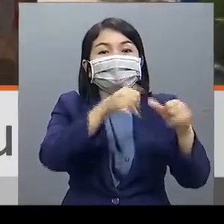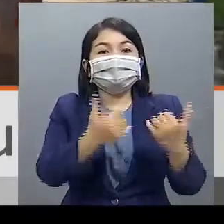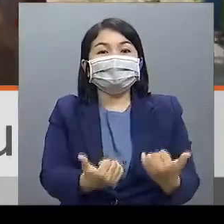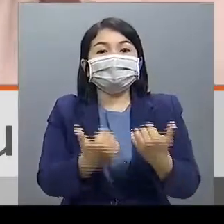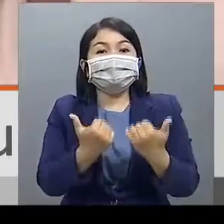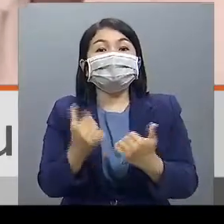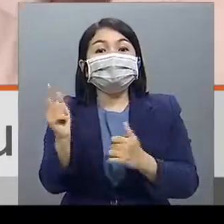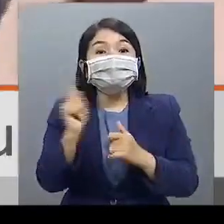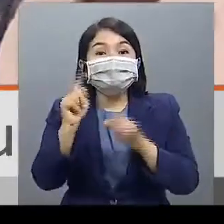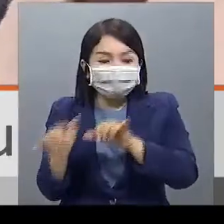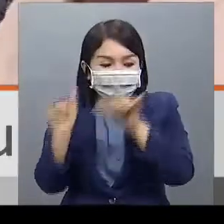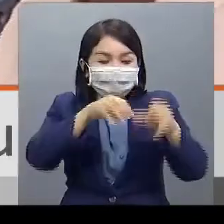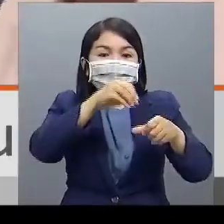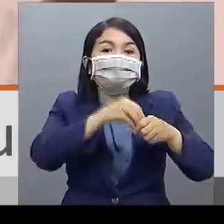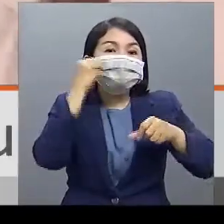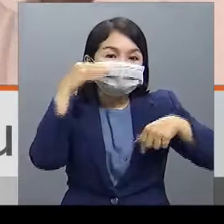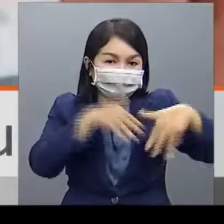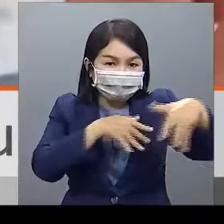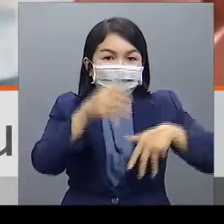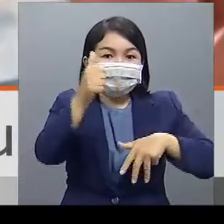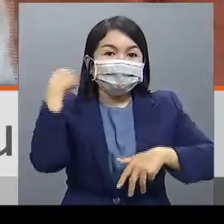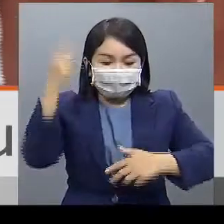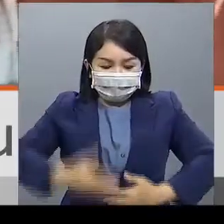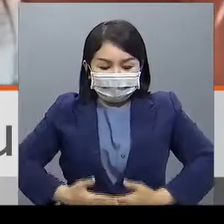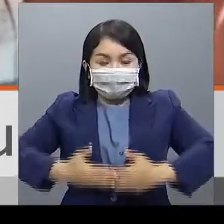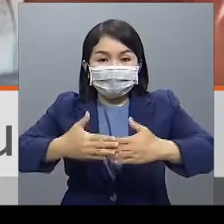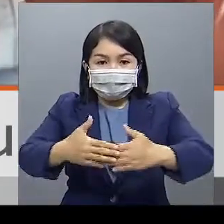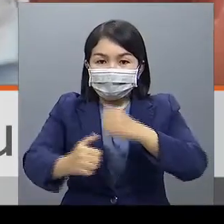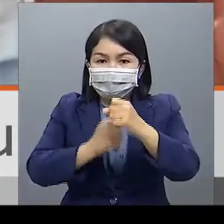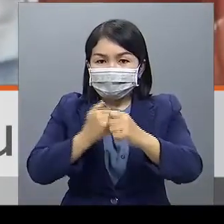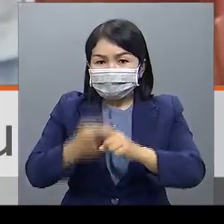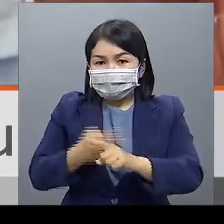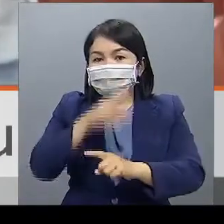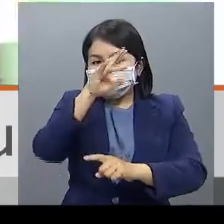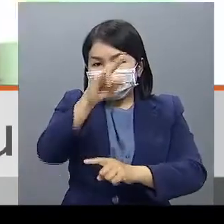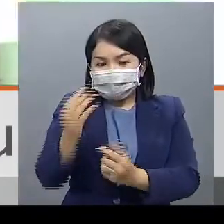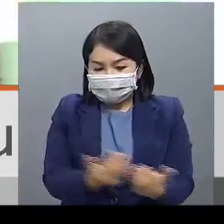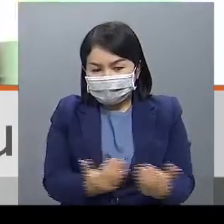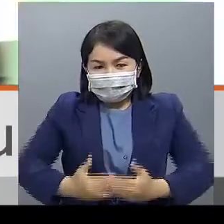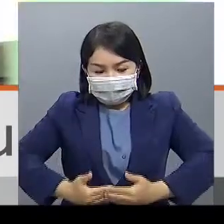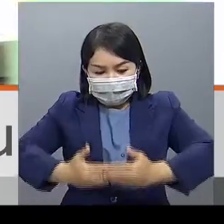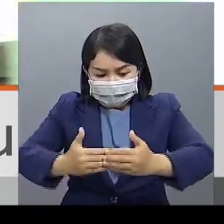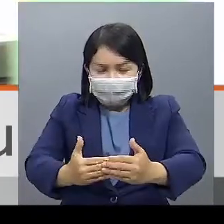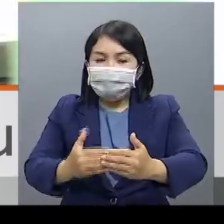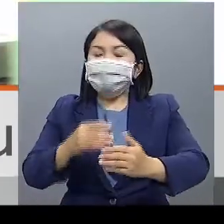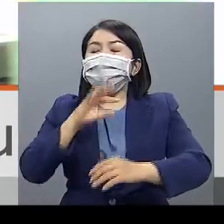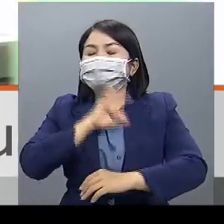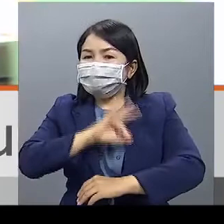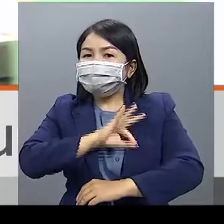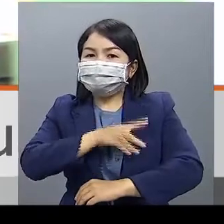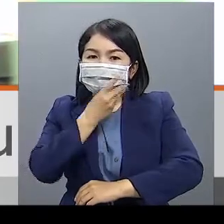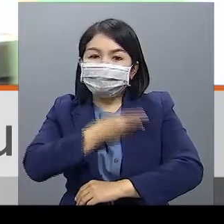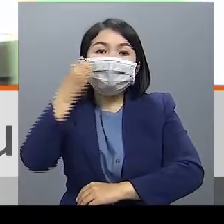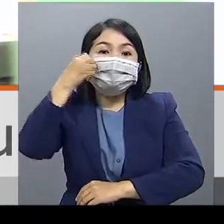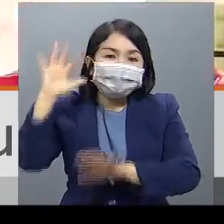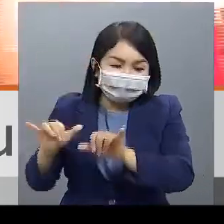หมู่บ้านได้หญิงตั้งครรภ์อายุ7เดือนคนนี้นะครับบอกว่าแม้จะรู้สึกดีใจที่ได้กลับบ้านแต่ก็สถาน